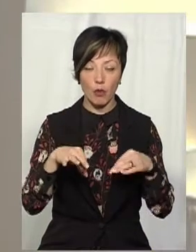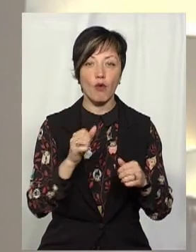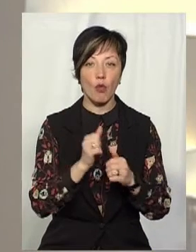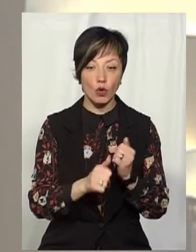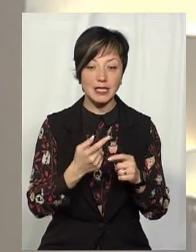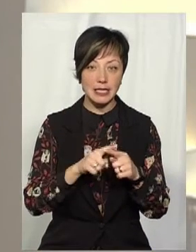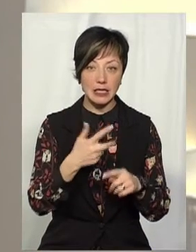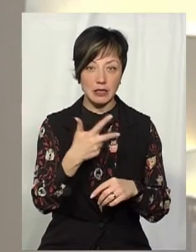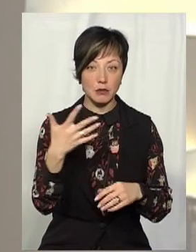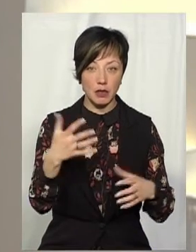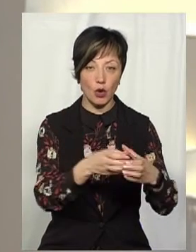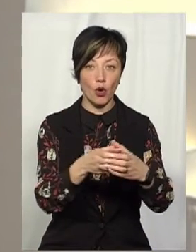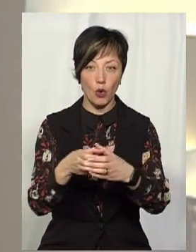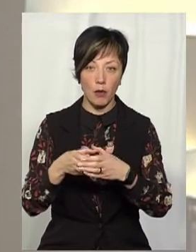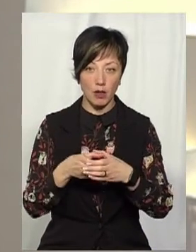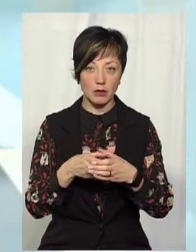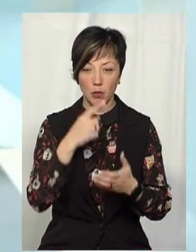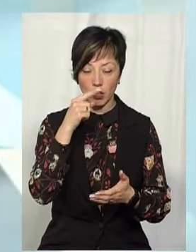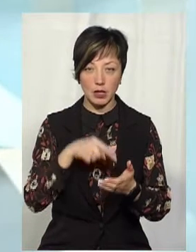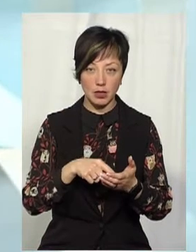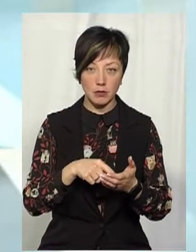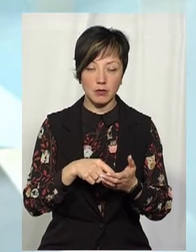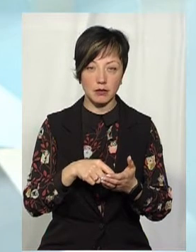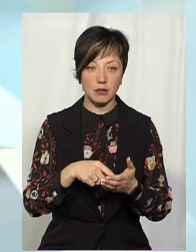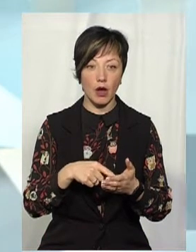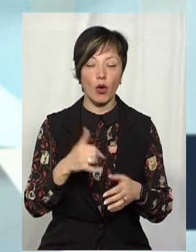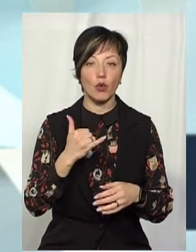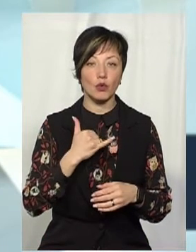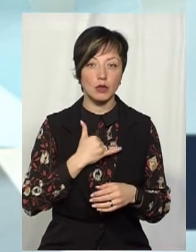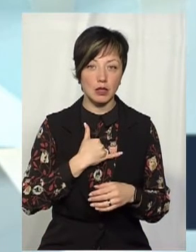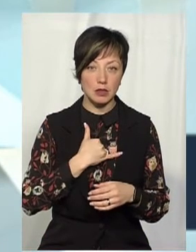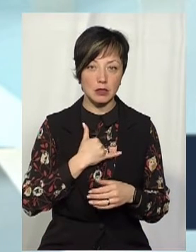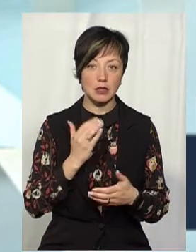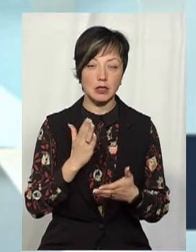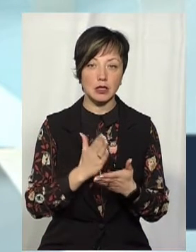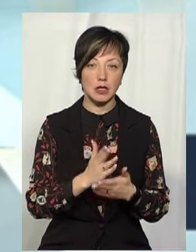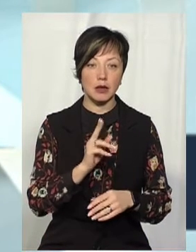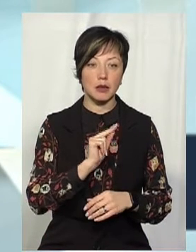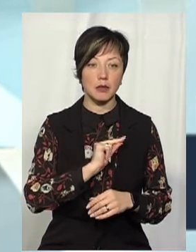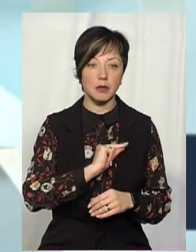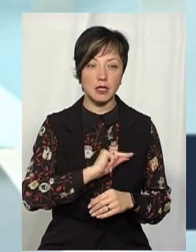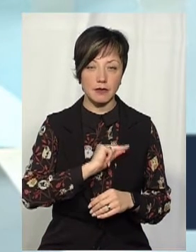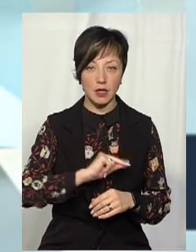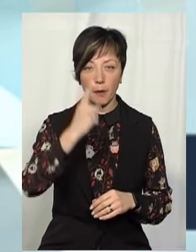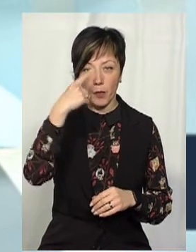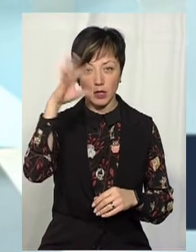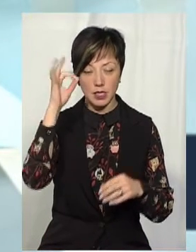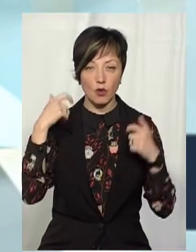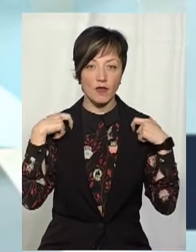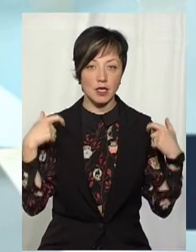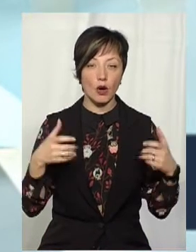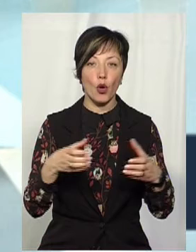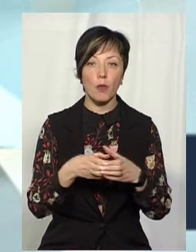в кожну із цих 35 громад потрапить 30, автомобіль? В нас працівники, поліцейські офіцери